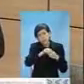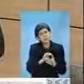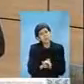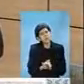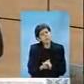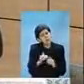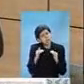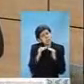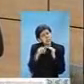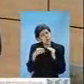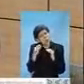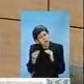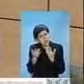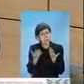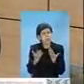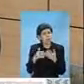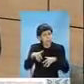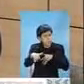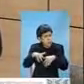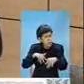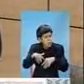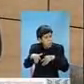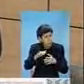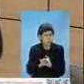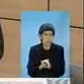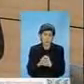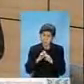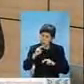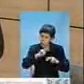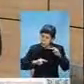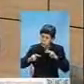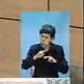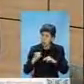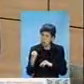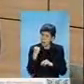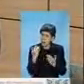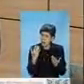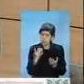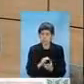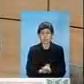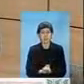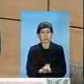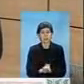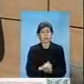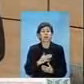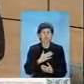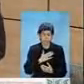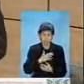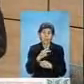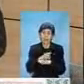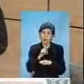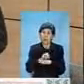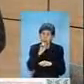งให้สิทธิให้เสรีภาพกับประชาชนในการตรวจสอบการใช้อำนาจผมเรียนท่านประธานอย่